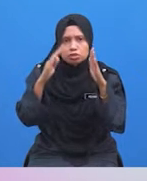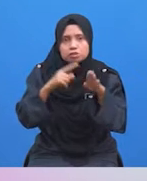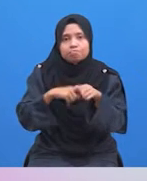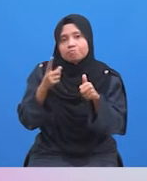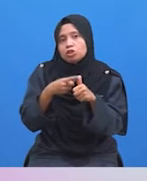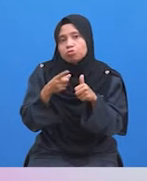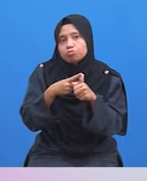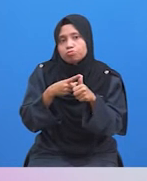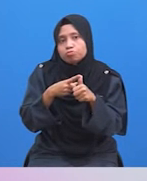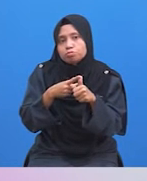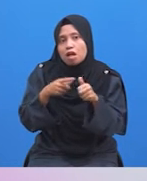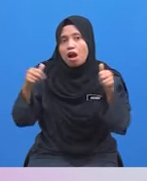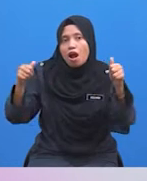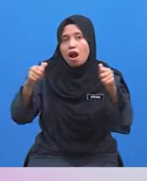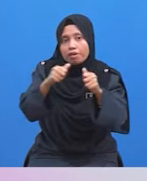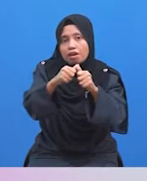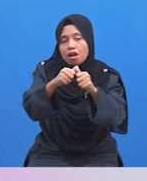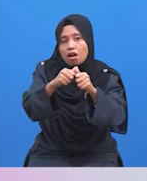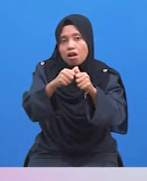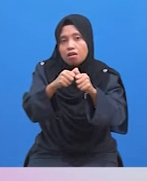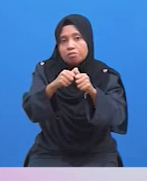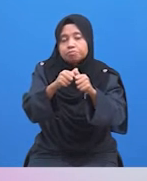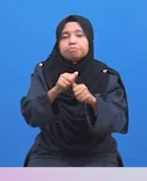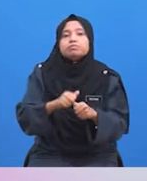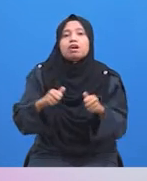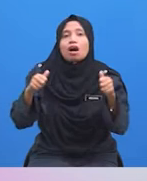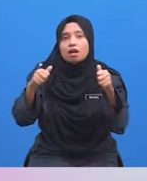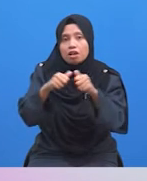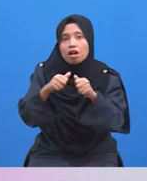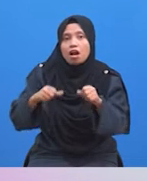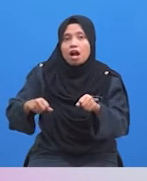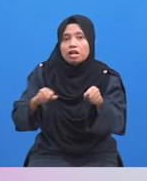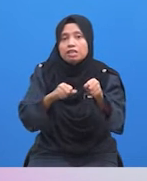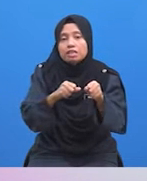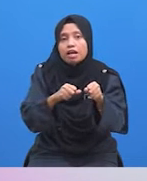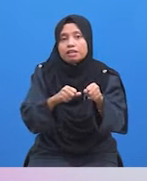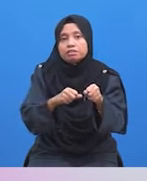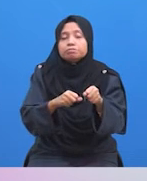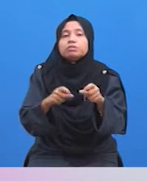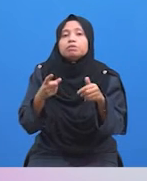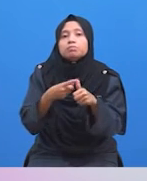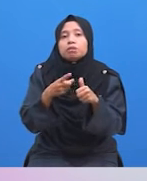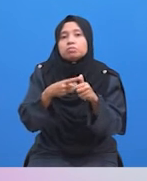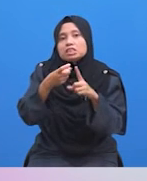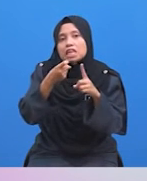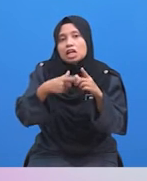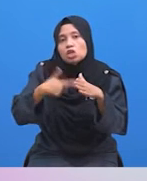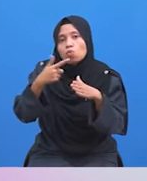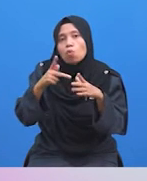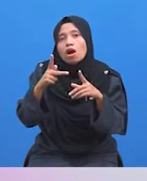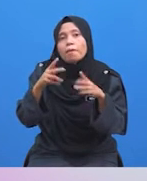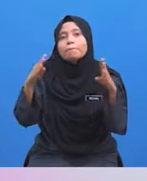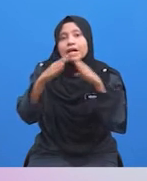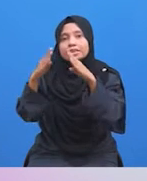pertama arah aliran migrasi arah aliran yang banyak berlaku ialah dari luar Banda ke